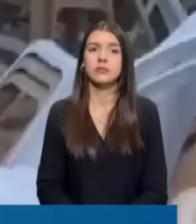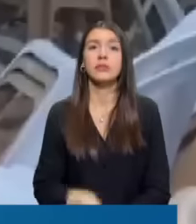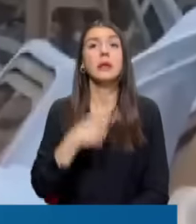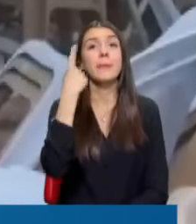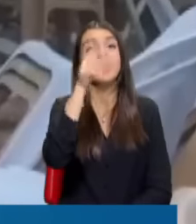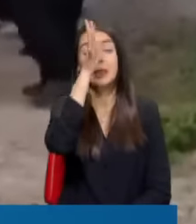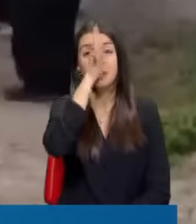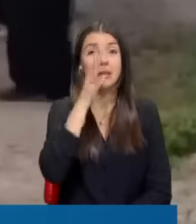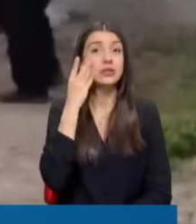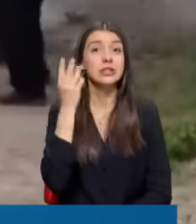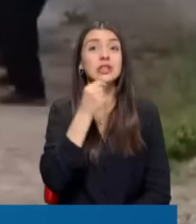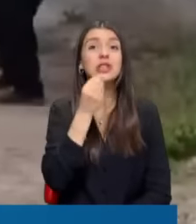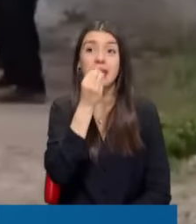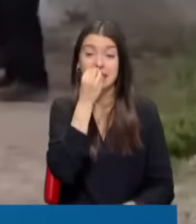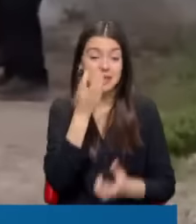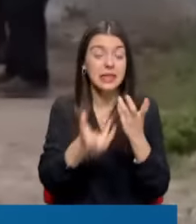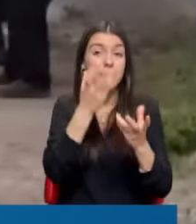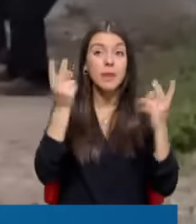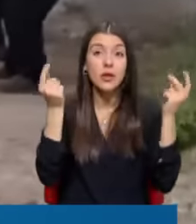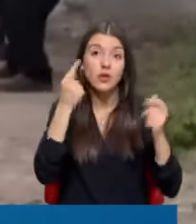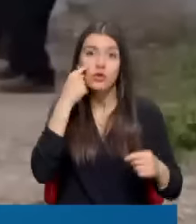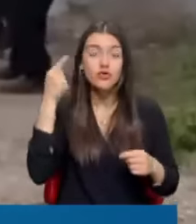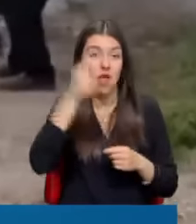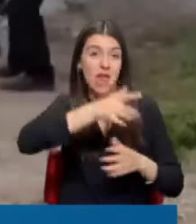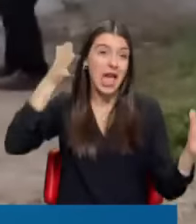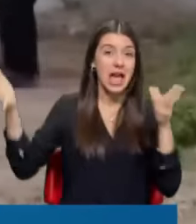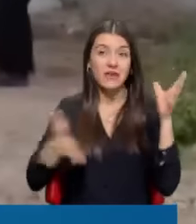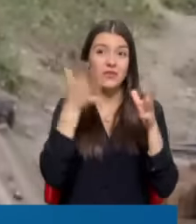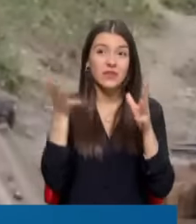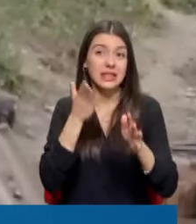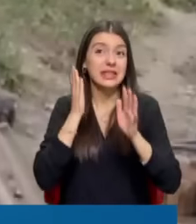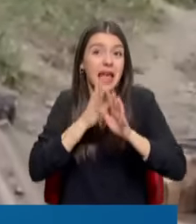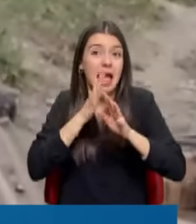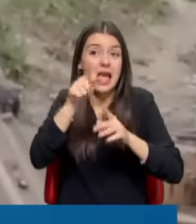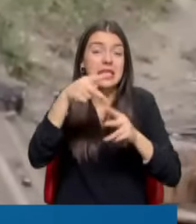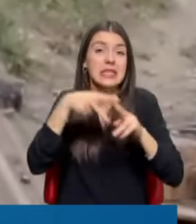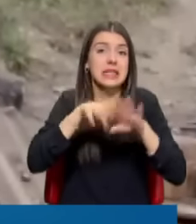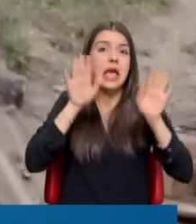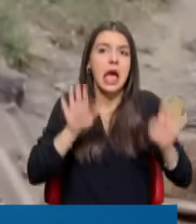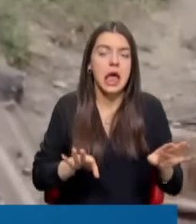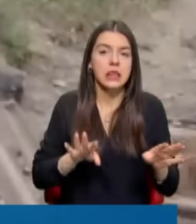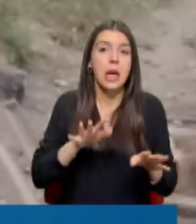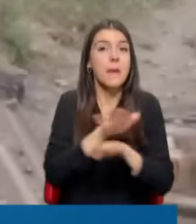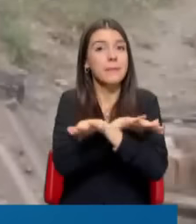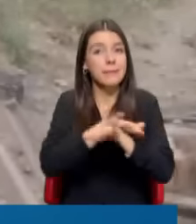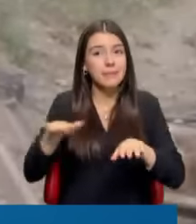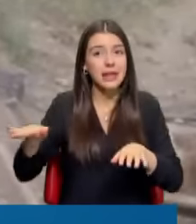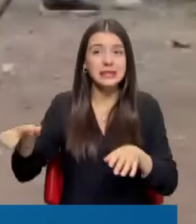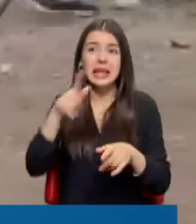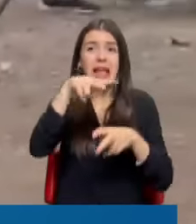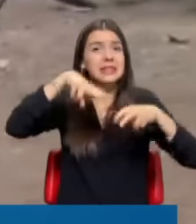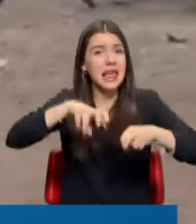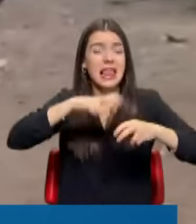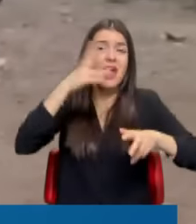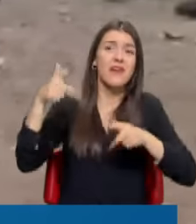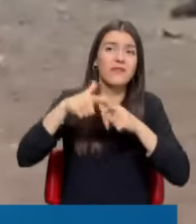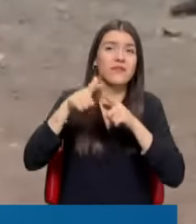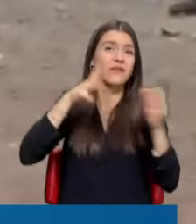1500 kişilik yemekli düğün fırtına çıkınca yarıda kaldı. Düğün çadırı, masa ve sandalyeler fırtına nedeniyle uçtu.